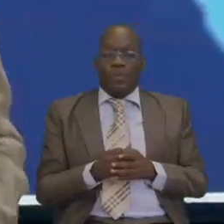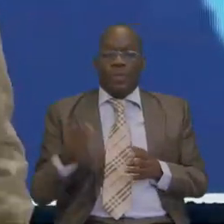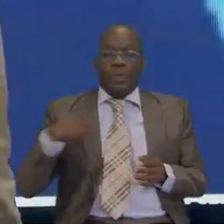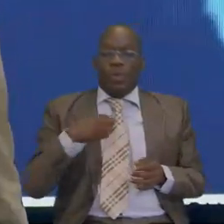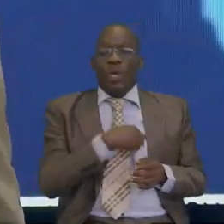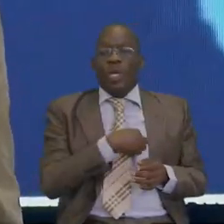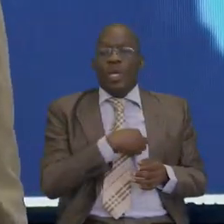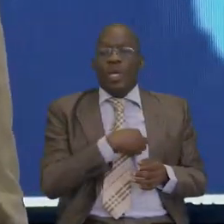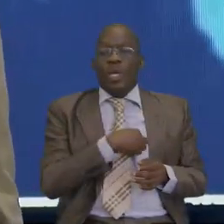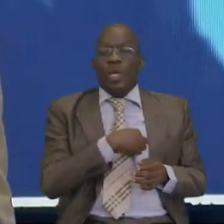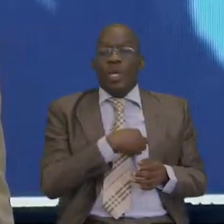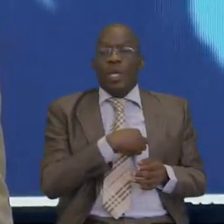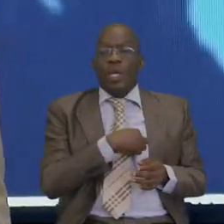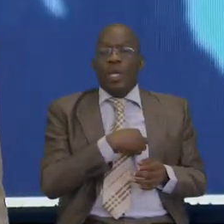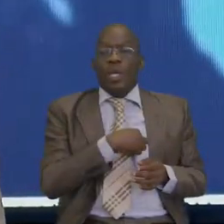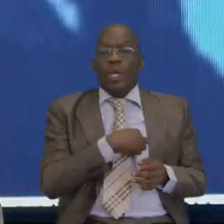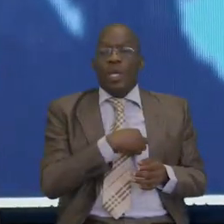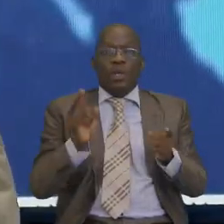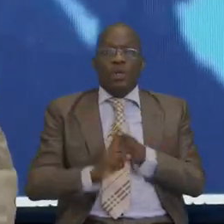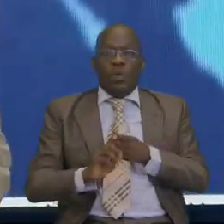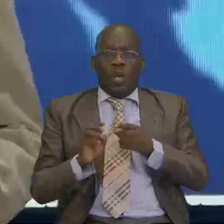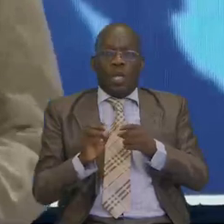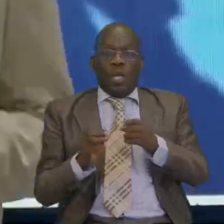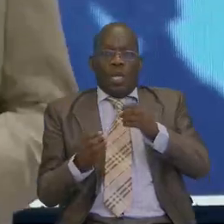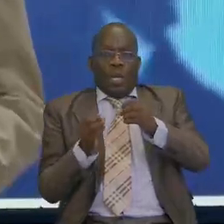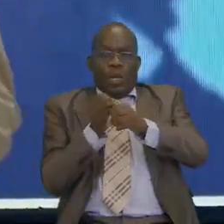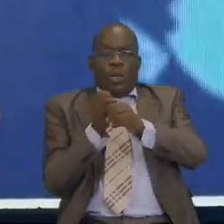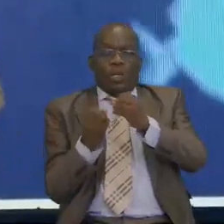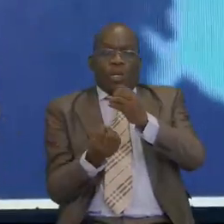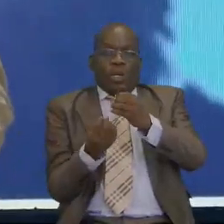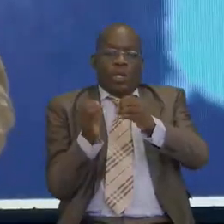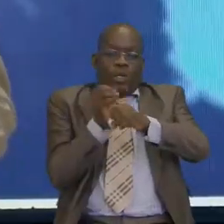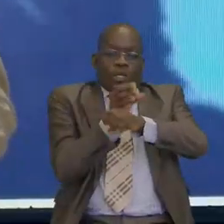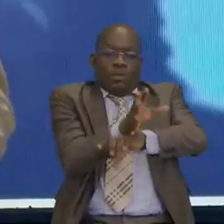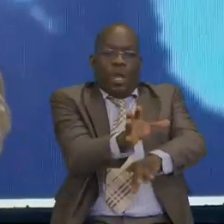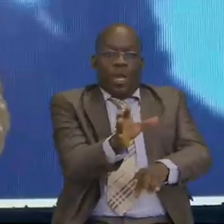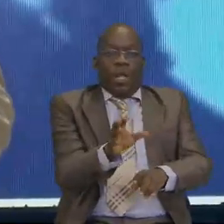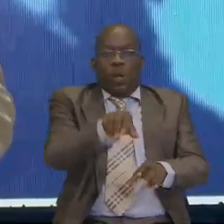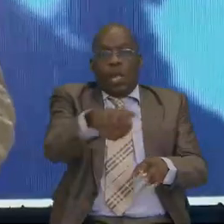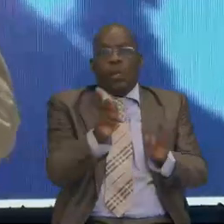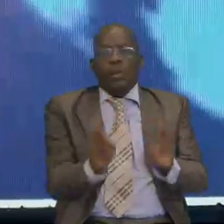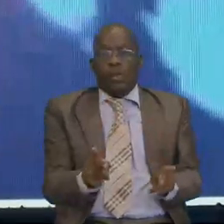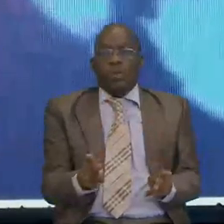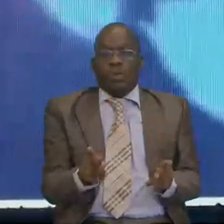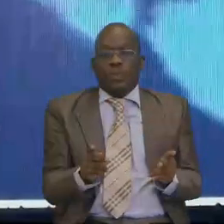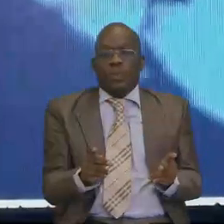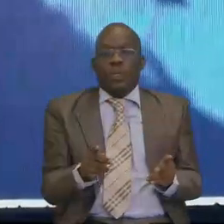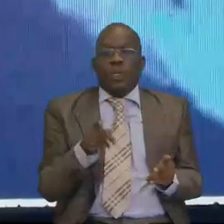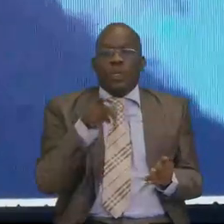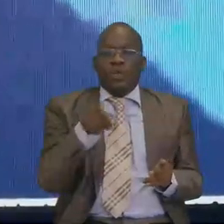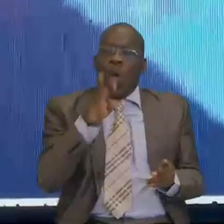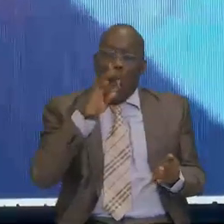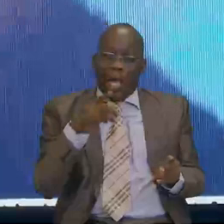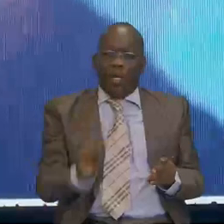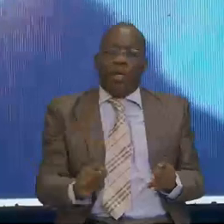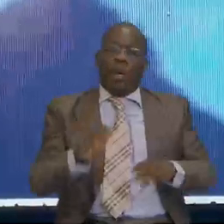Nous avons besoin de la puissance pour inspirer les autres. Tu es inspiré toi-même. Tu es